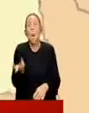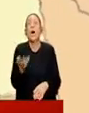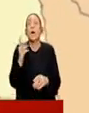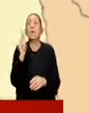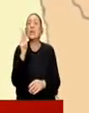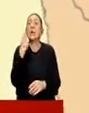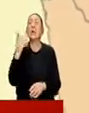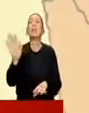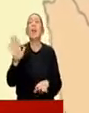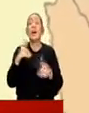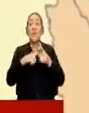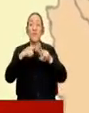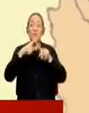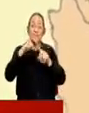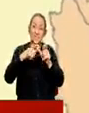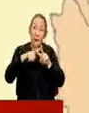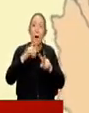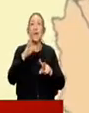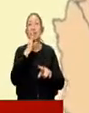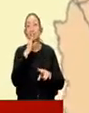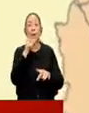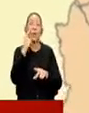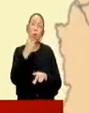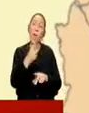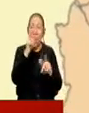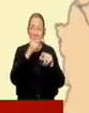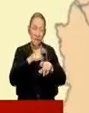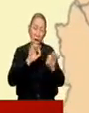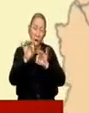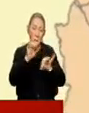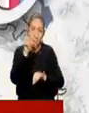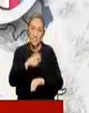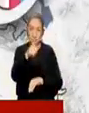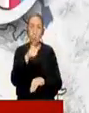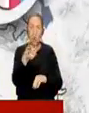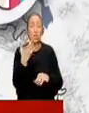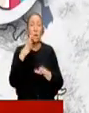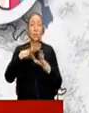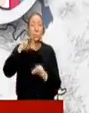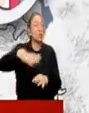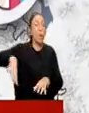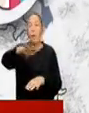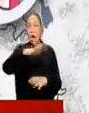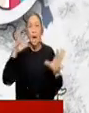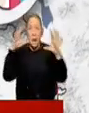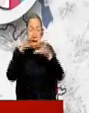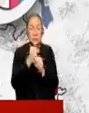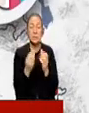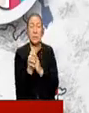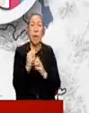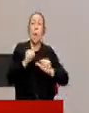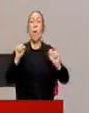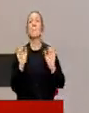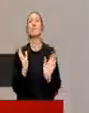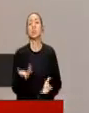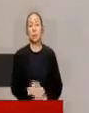Iğdır'a göre değil fatı Ordu ya da İzmit'ten geçen meridyen göre saat ayarı yapacak Böylece nüfusun çoğunluğu da karanlık sabahlara